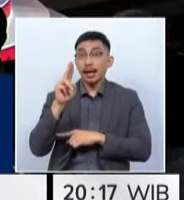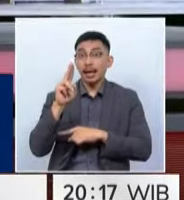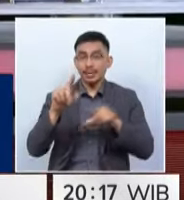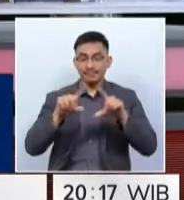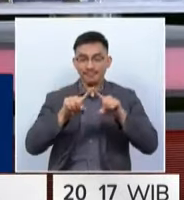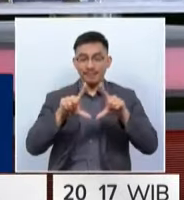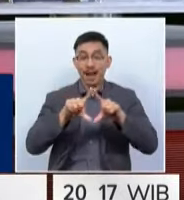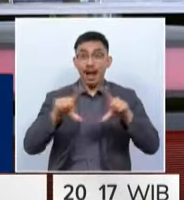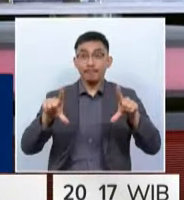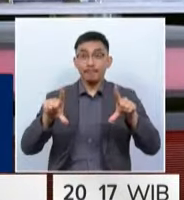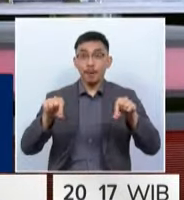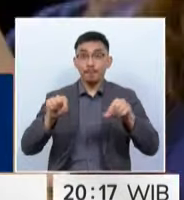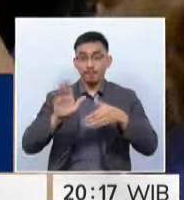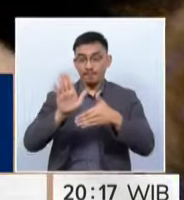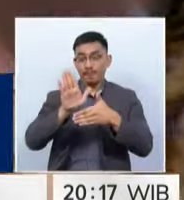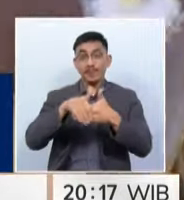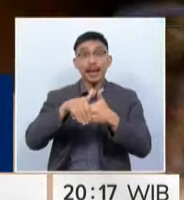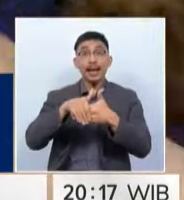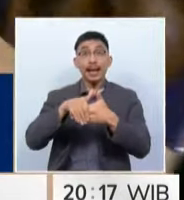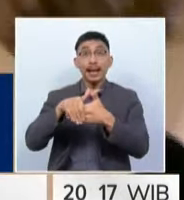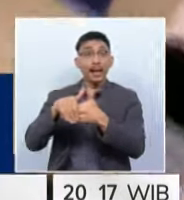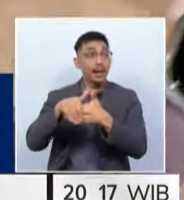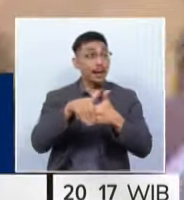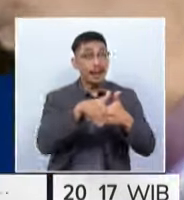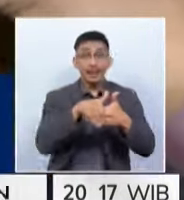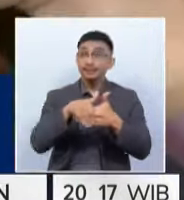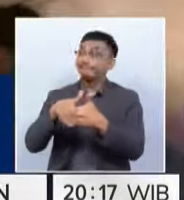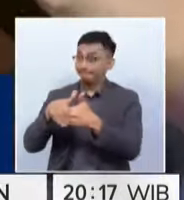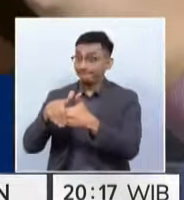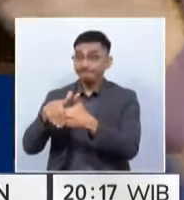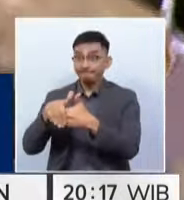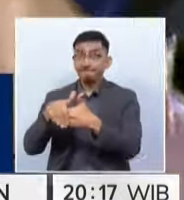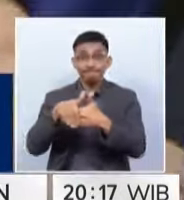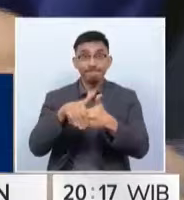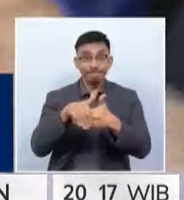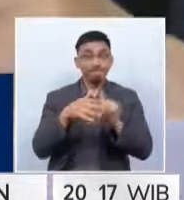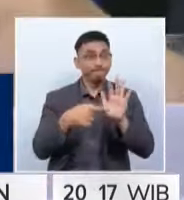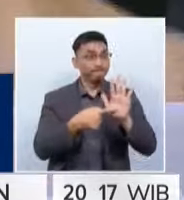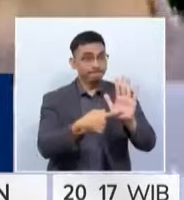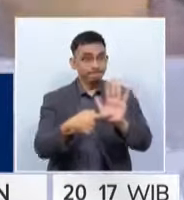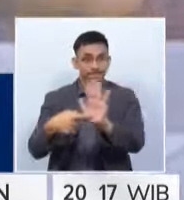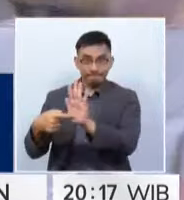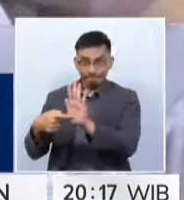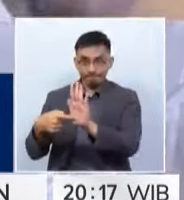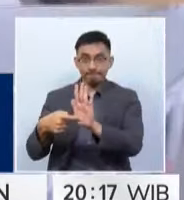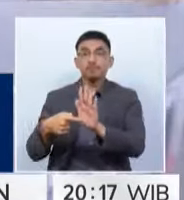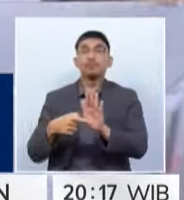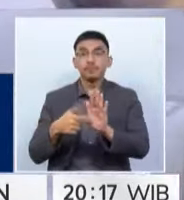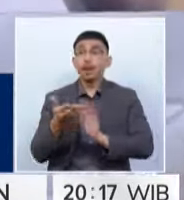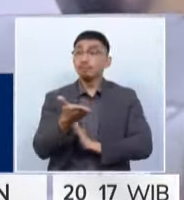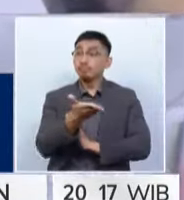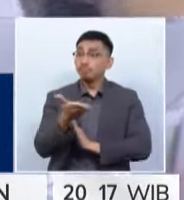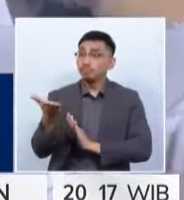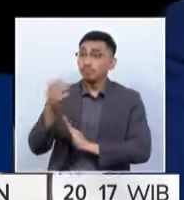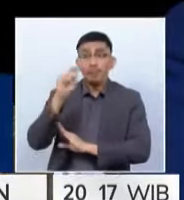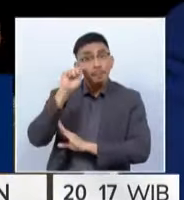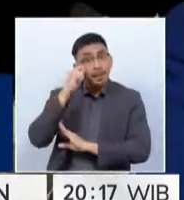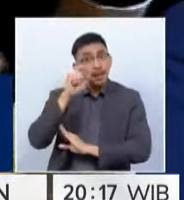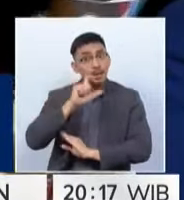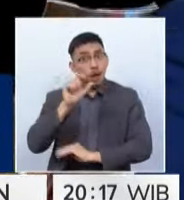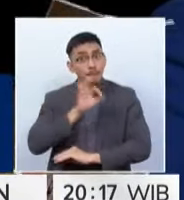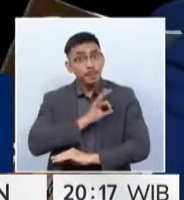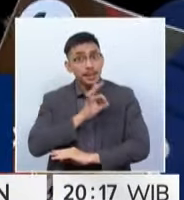amplopnya masih tersegel Bapak Ibu dan kami Ingatkan sekali lagi para calon presiden untuk mendengarkan dengan seksama